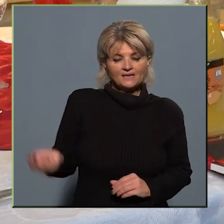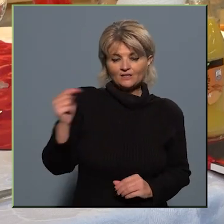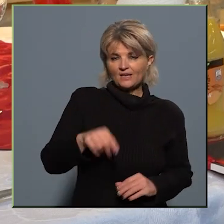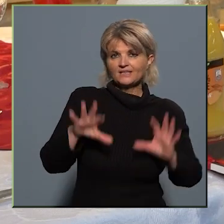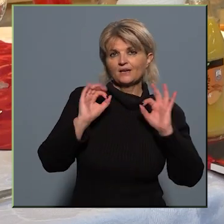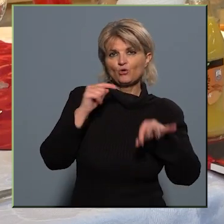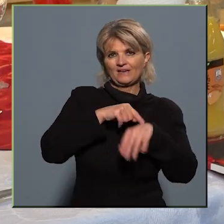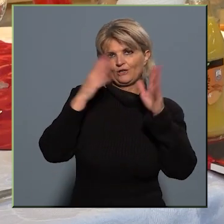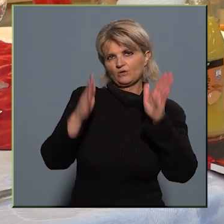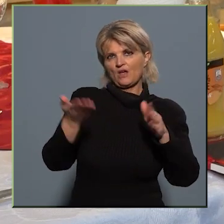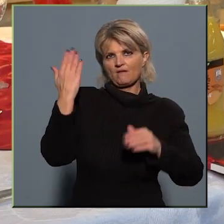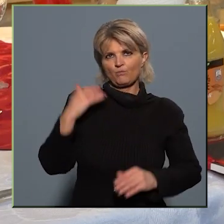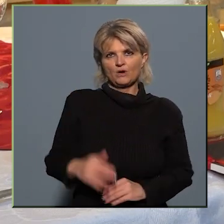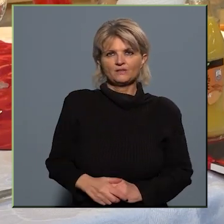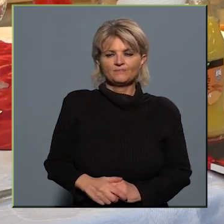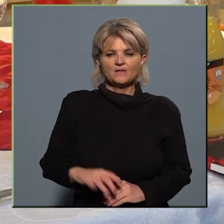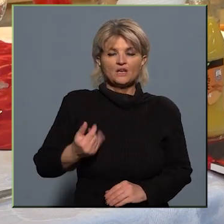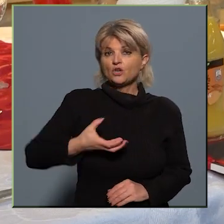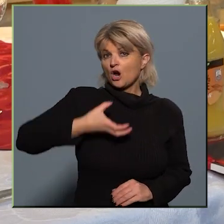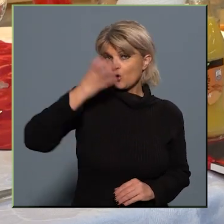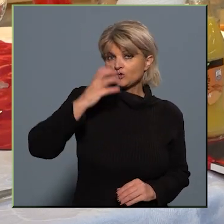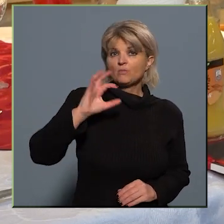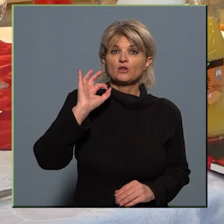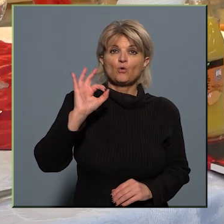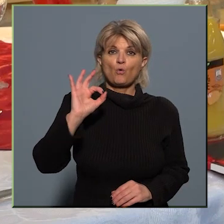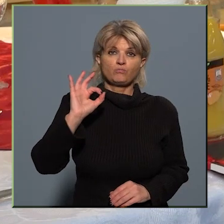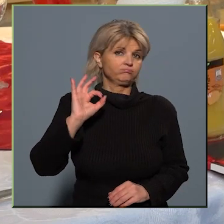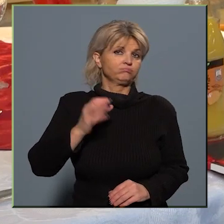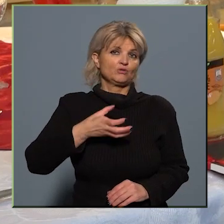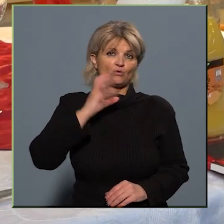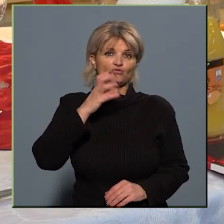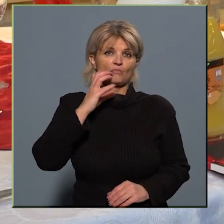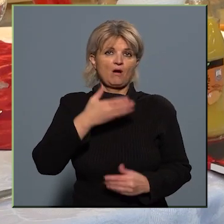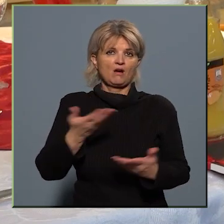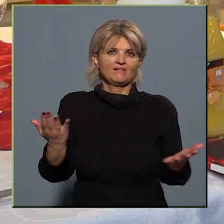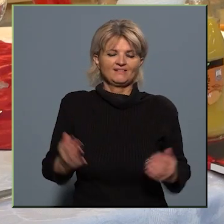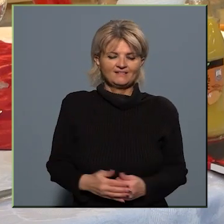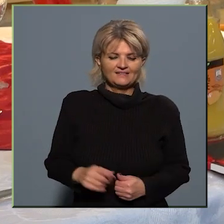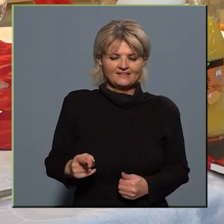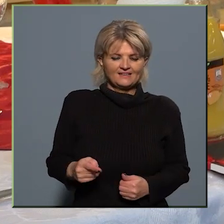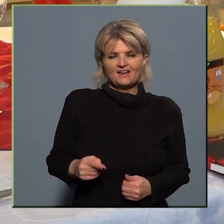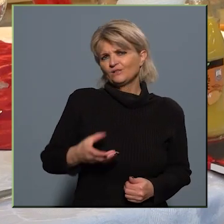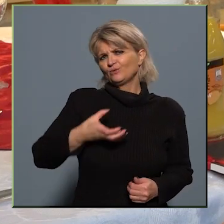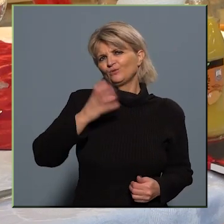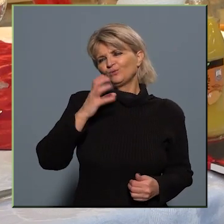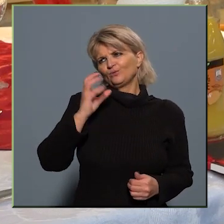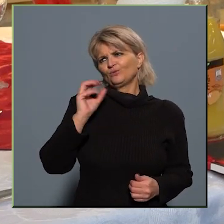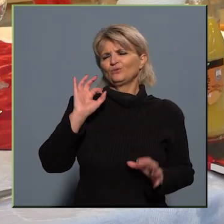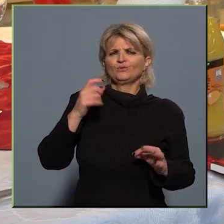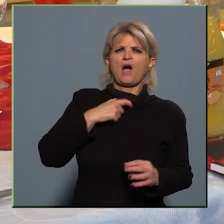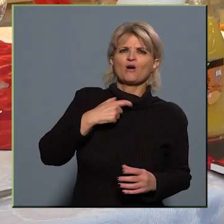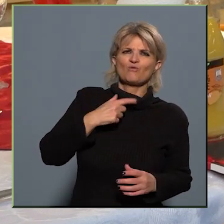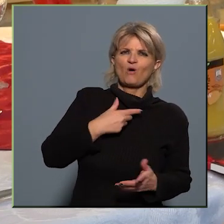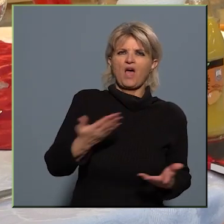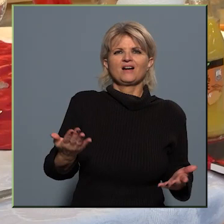jó időszakok voltak. És a kocsma is jó volt. Hát az egy, a söntés az egy hangulat, az egy